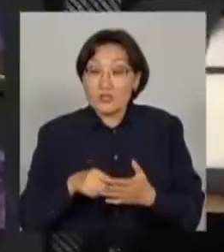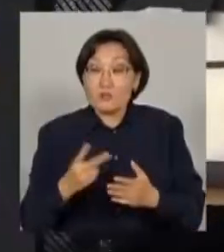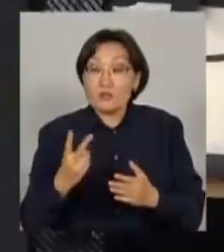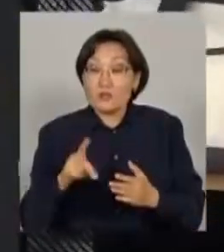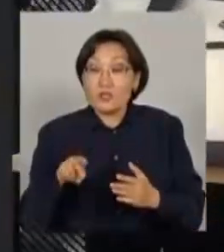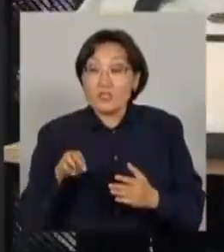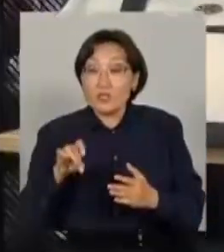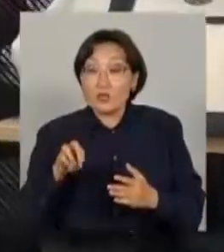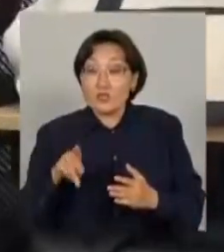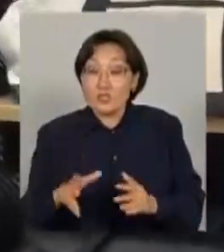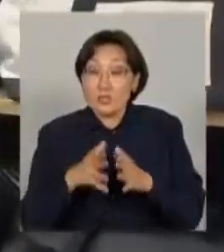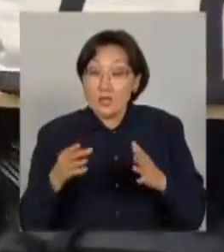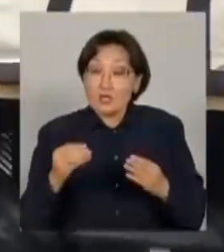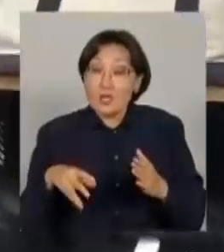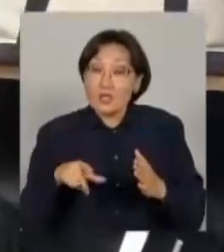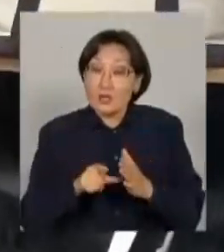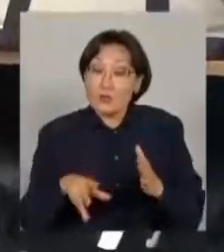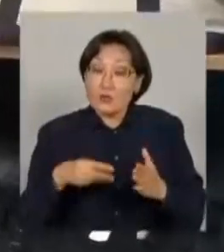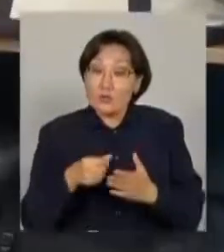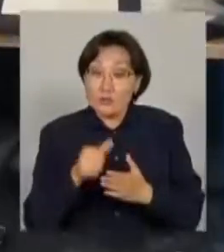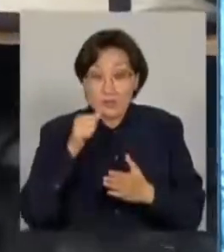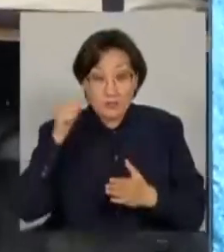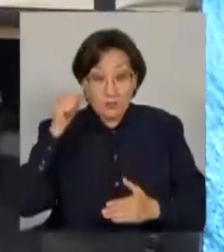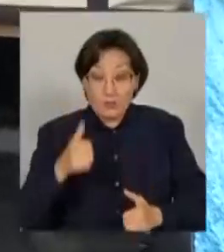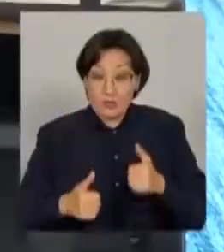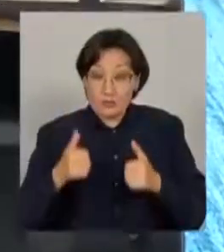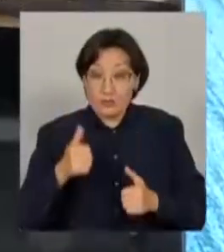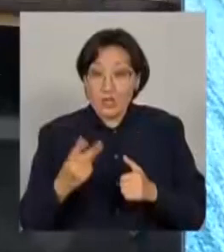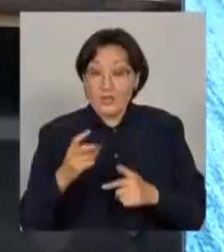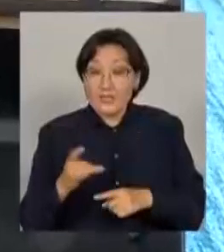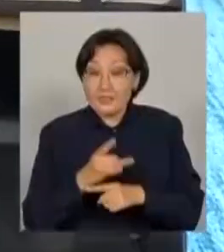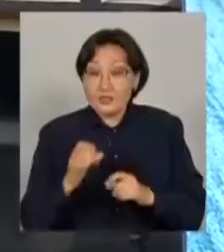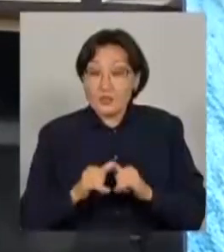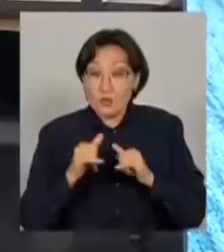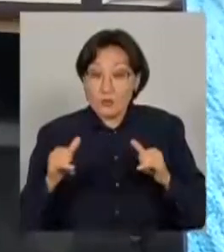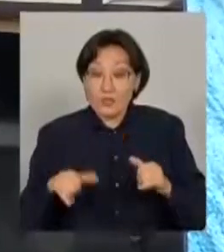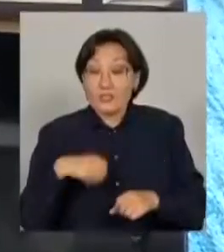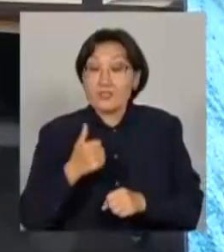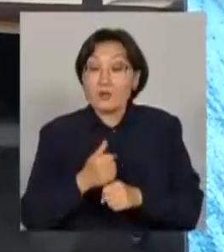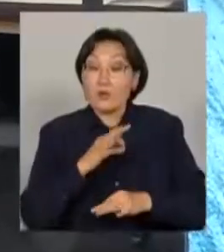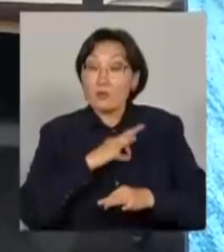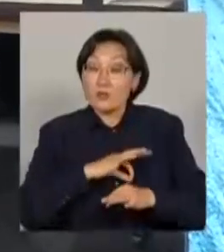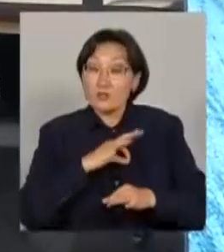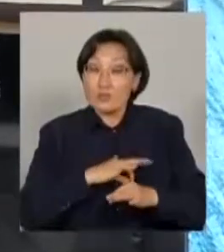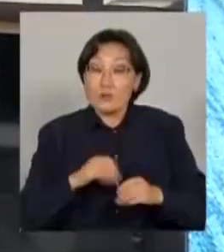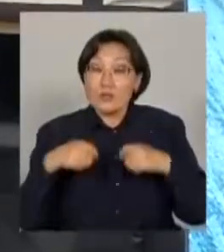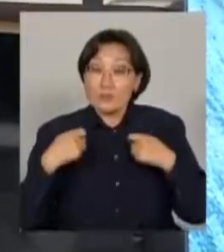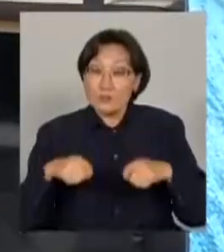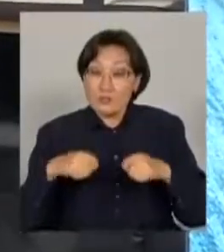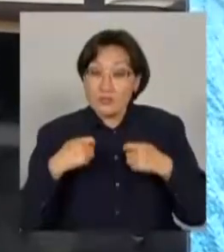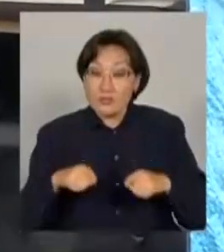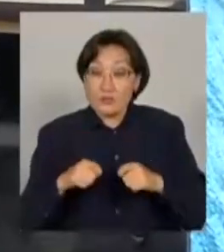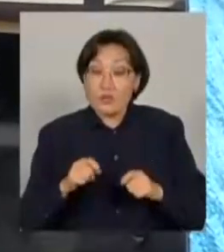2 триллион теңгеден аса қаражат түскен. Бұл былтырмен салыстырғанда 2 есеге көп, ал негізгі пайда көзі сауда-саттық